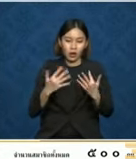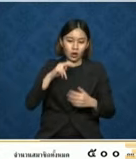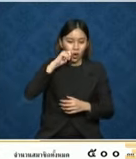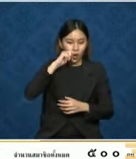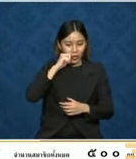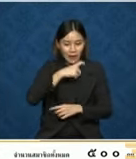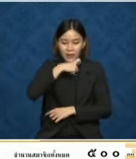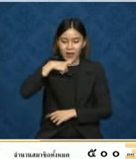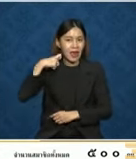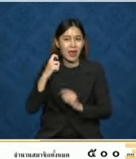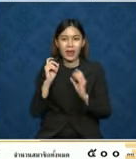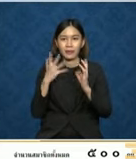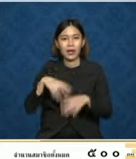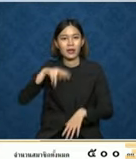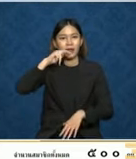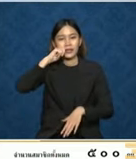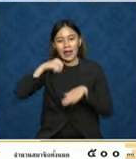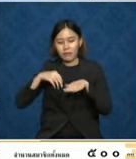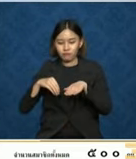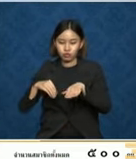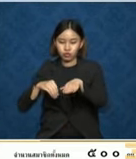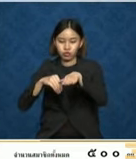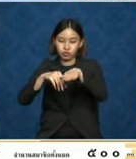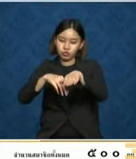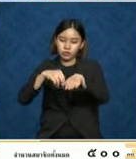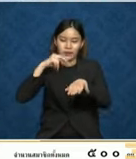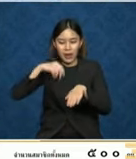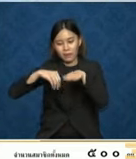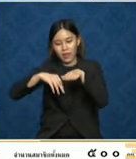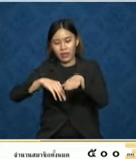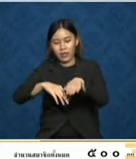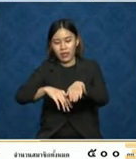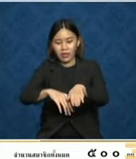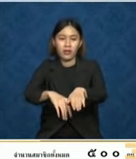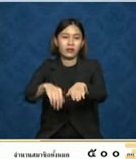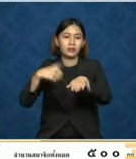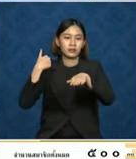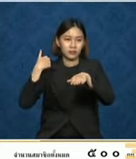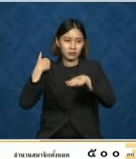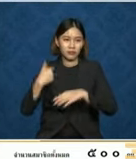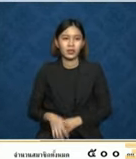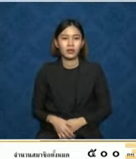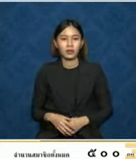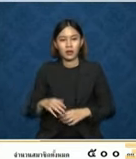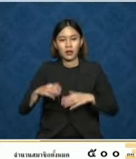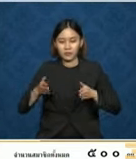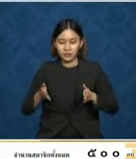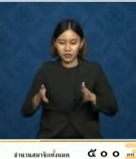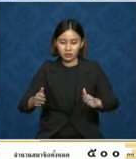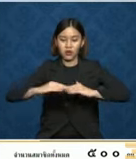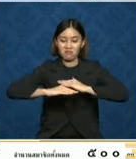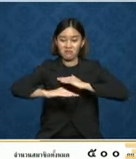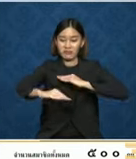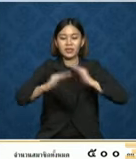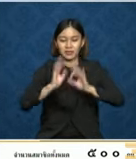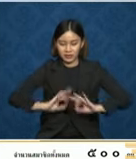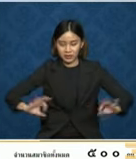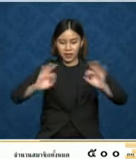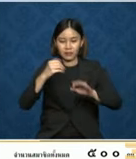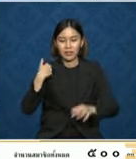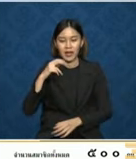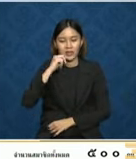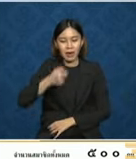เสด็จแห้งน้ำขยะก็หยดบนถนนโดยทั้งขามาและขากลับการล้างพื้นมีความจำเป็นฮะแต่ว่าการ